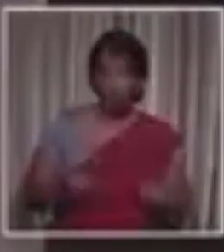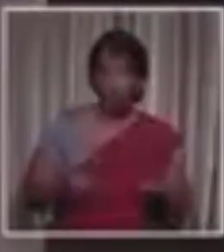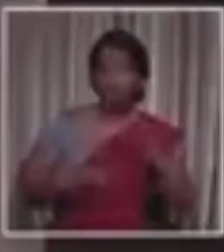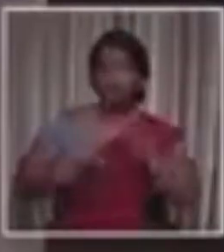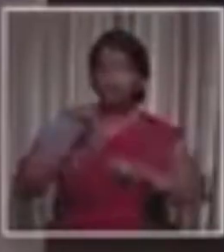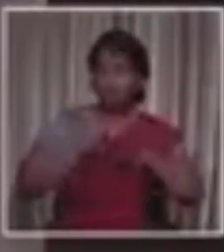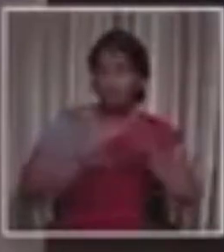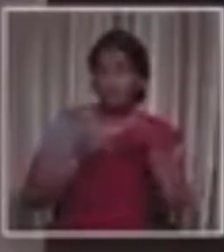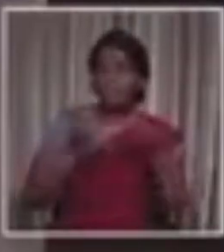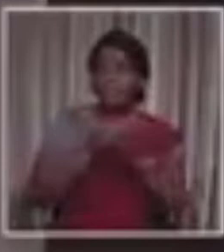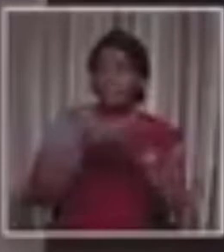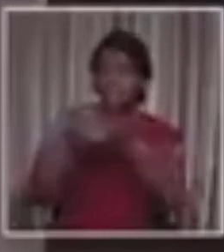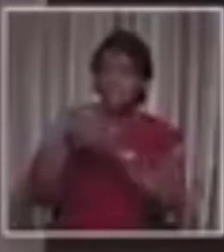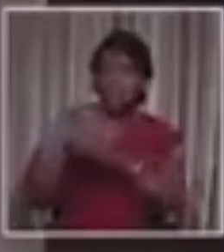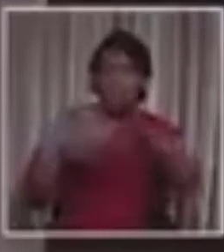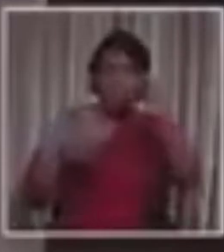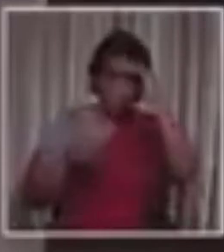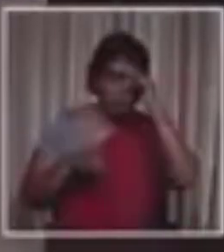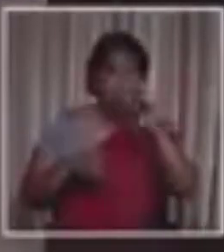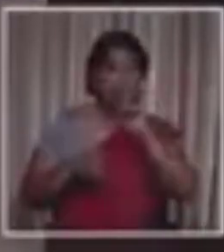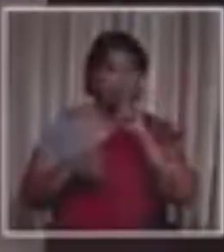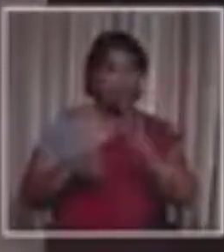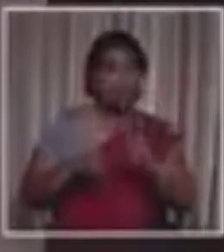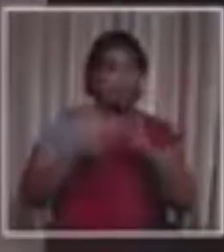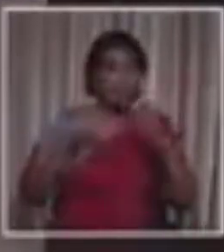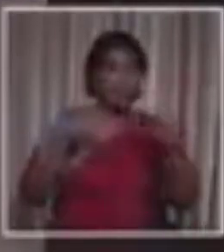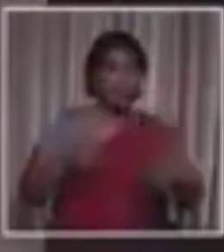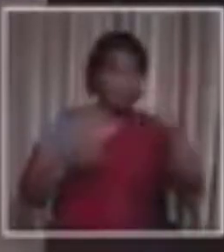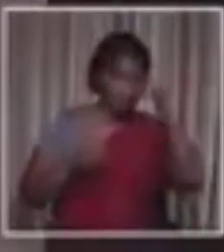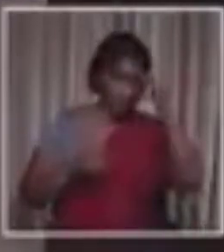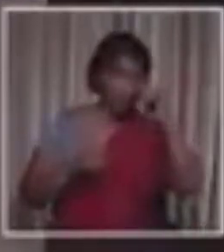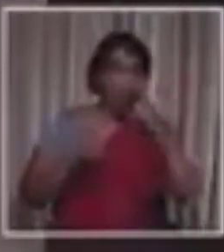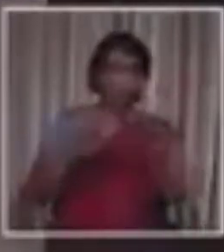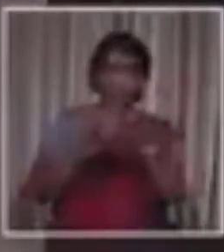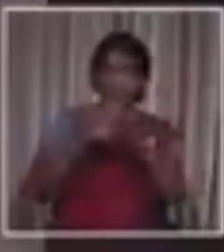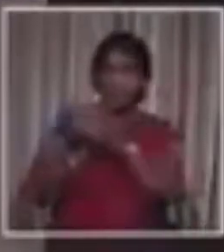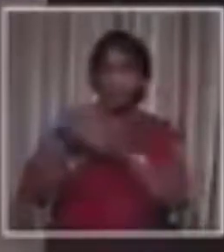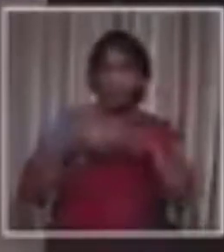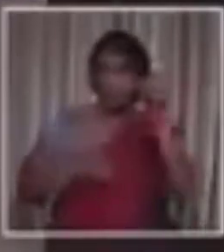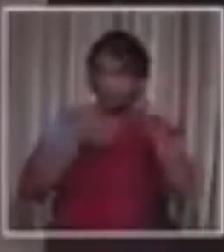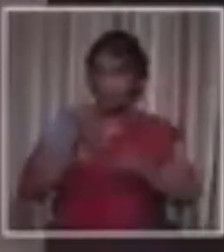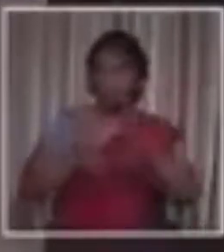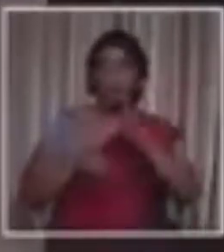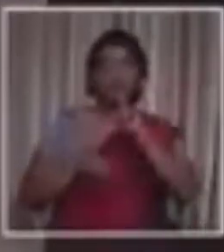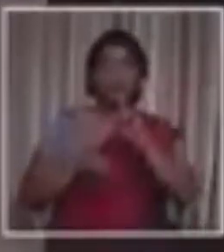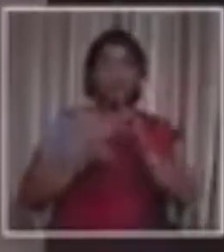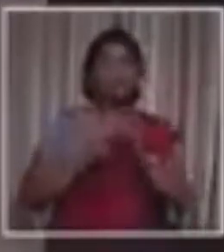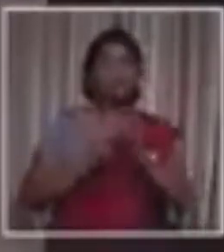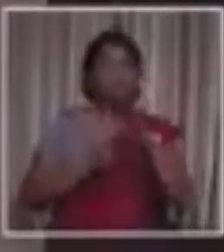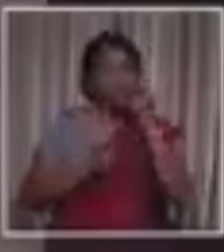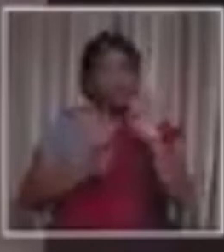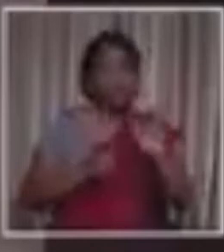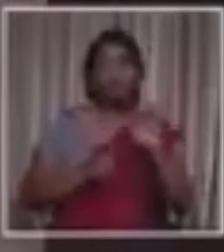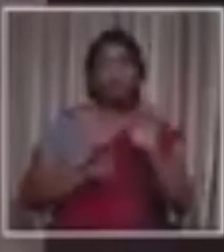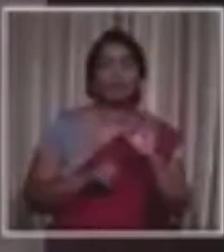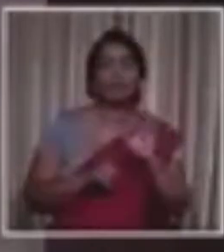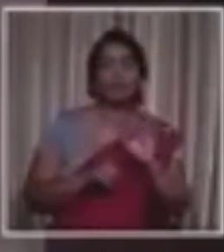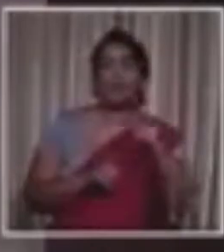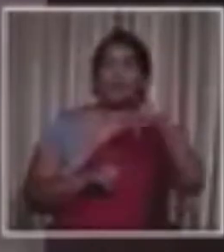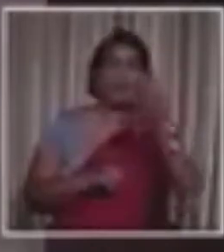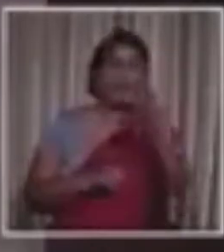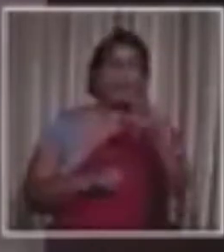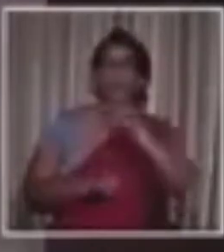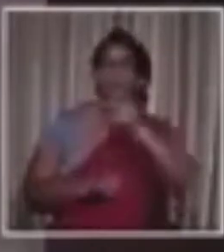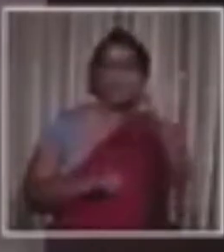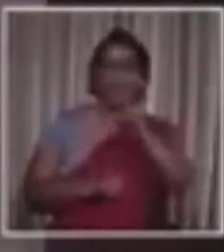සභාවේ පක්ෂ නායකවරු කියනවා නම් විපක්ෂයේ නායකවරු විවිධ පක්ෂ නියෝජනය කරන ජනාධිපතිතුමාගේ 113 ගැන කතා කරපු